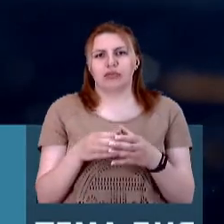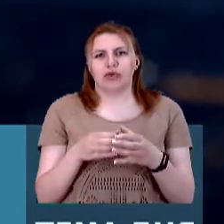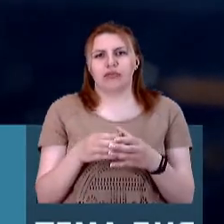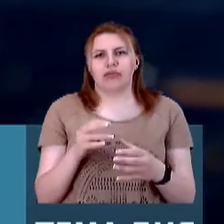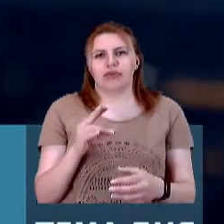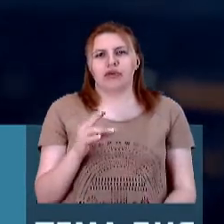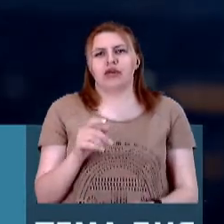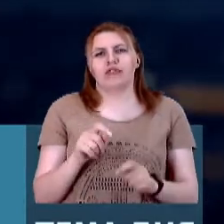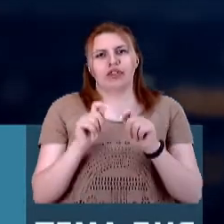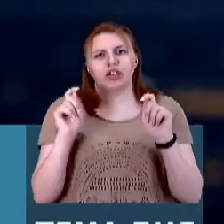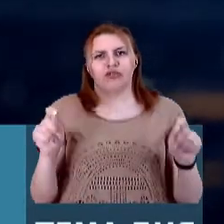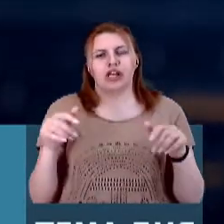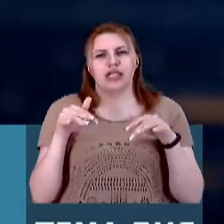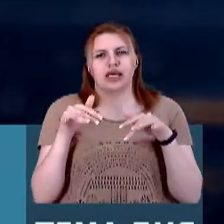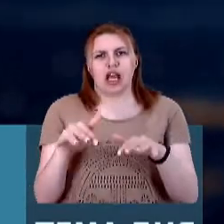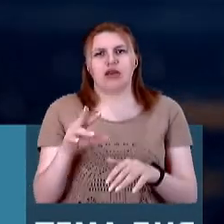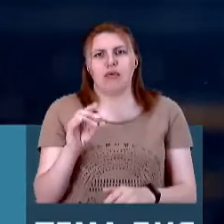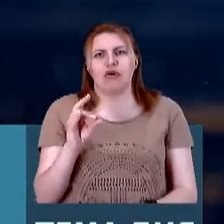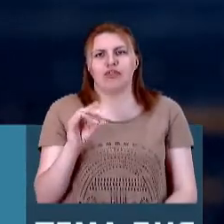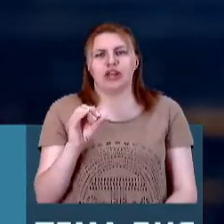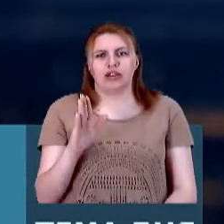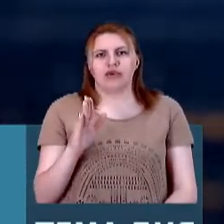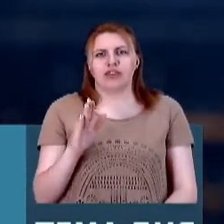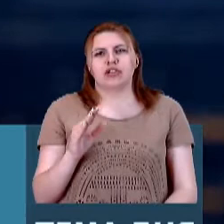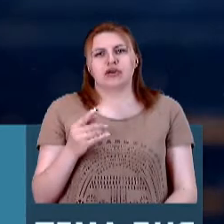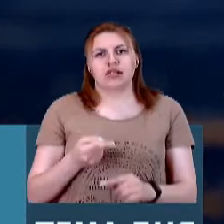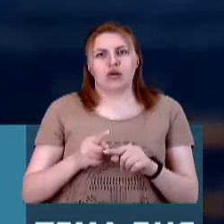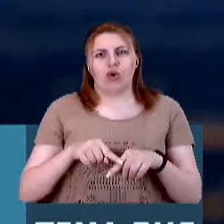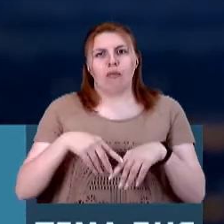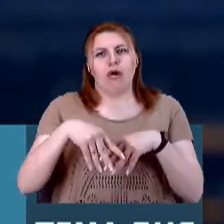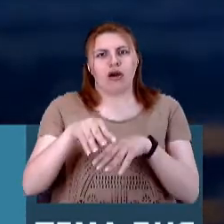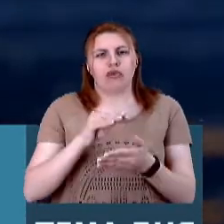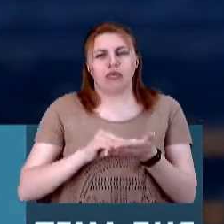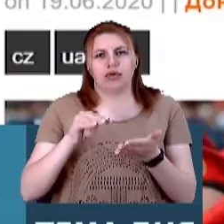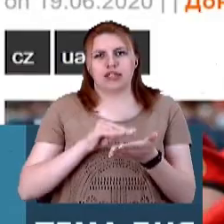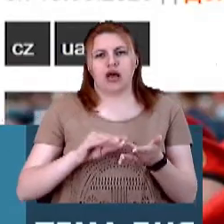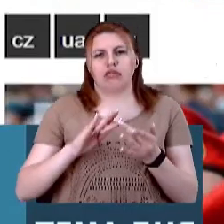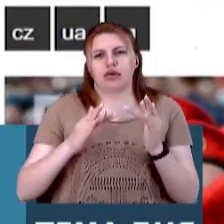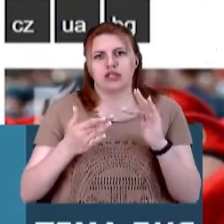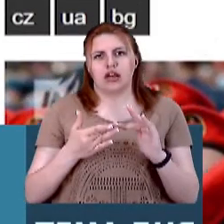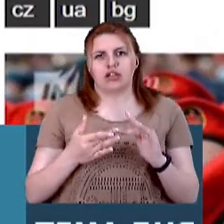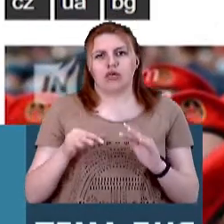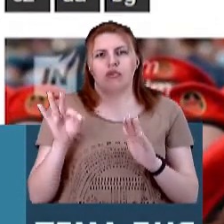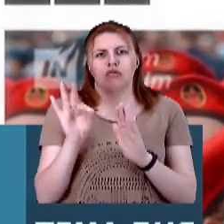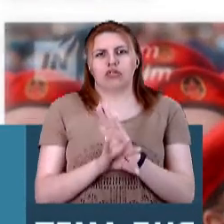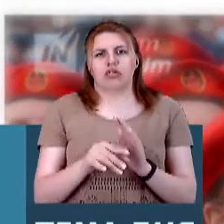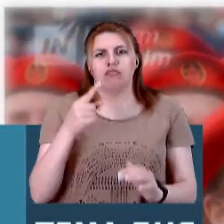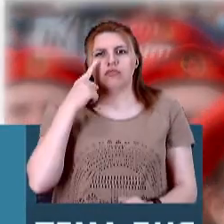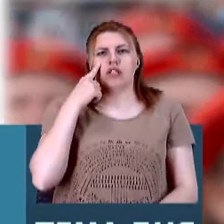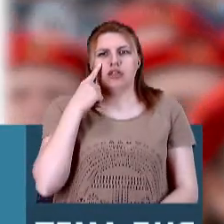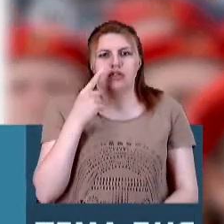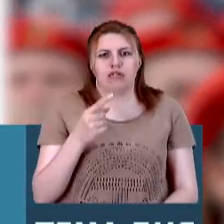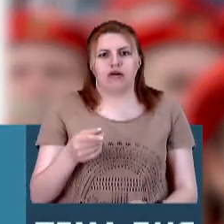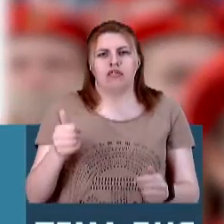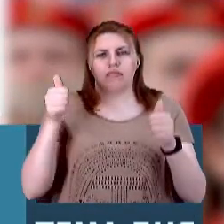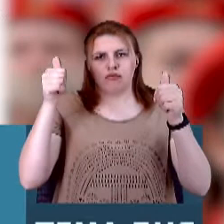викриває діяльність бойовиків так званої ЛДНР з приводу сьогоднішнього параду, написала на своєму сайті. І одразу в око кидається величезний банер